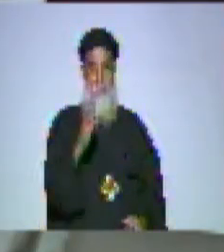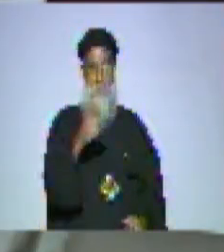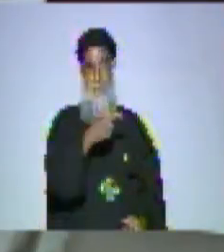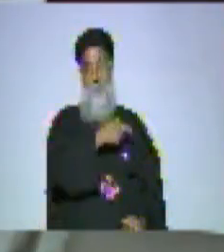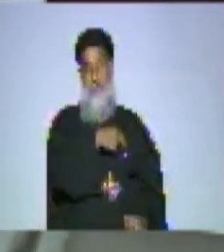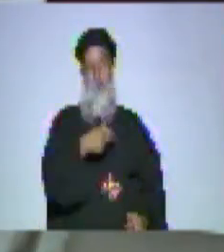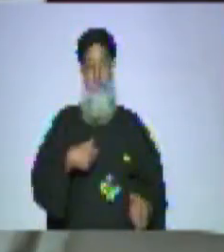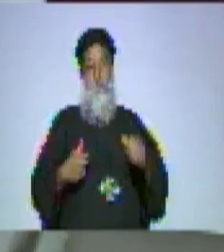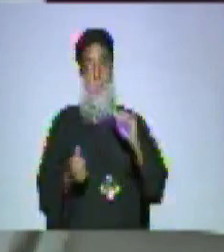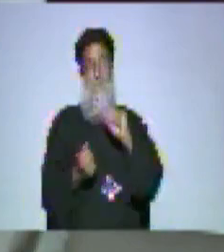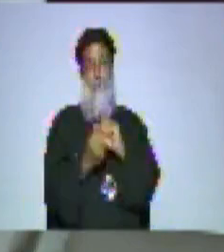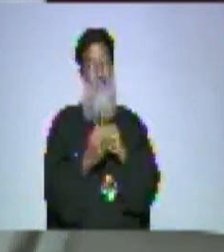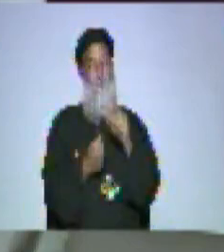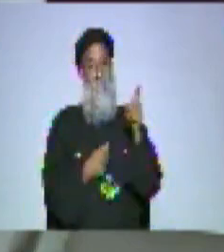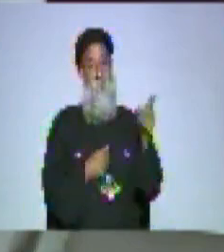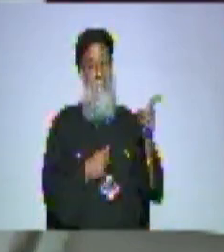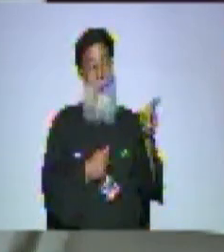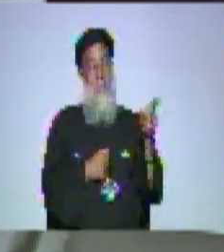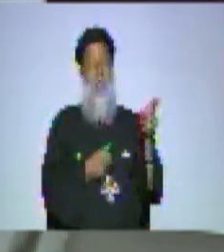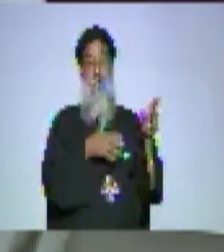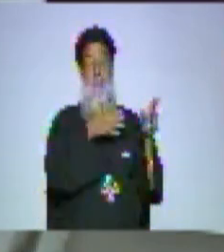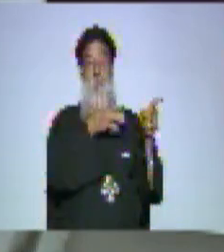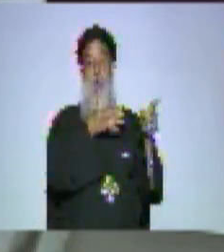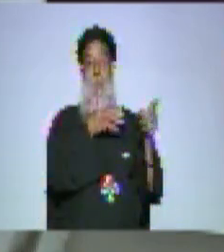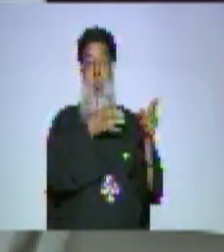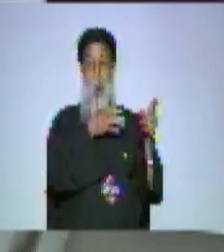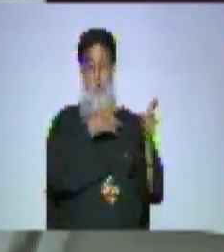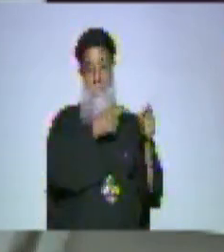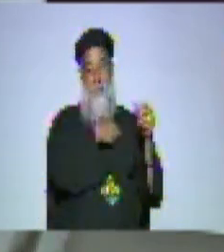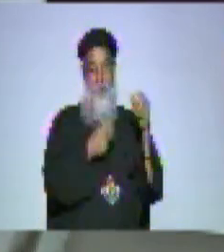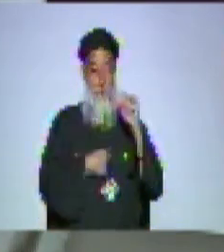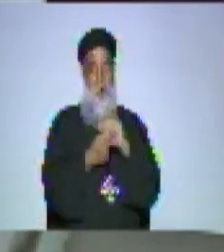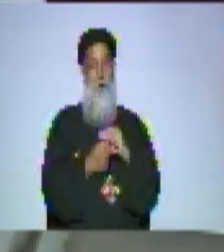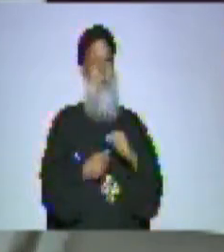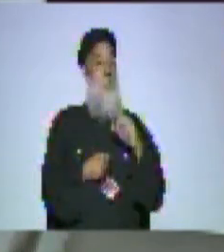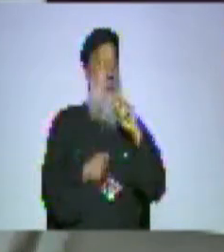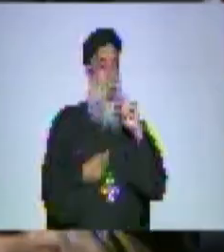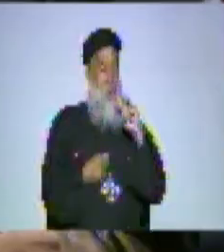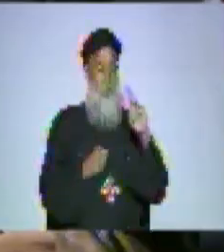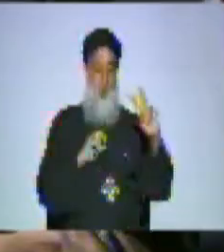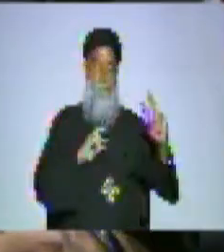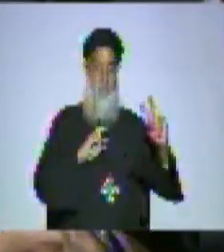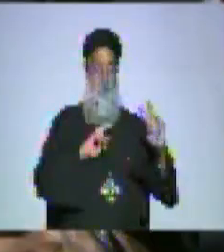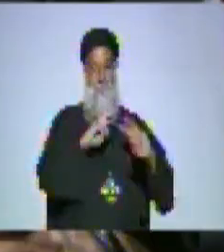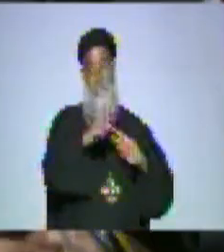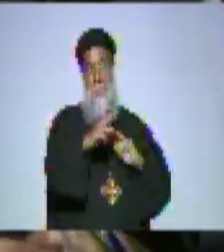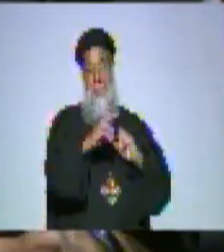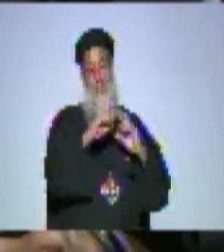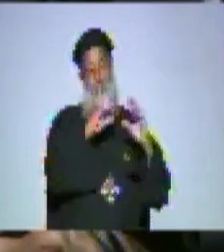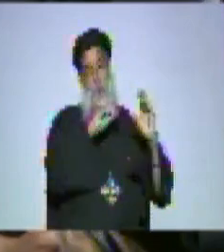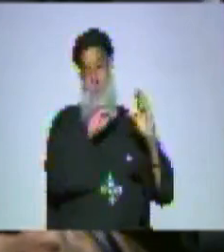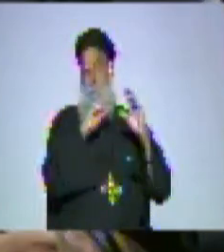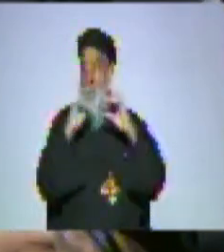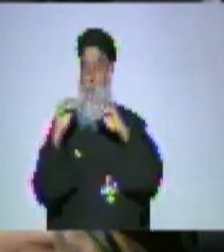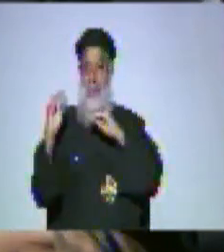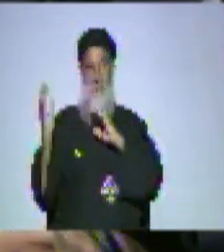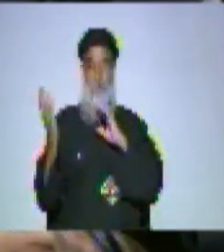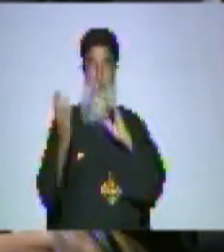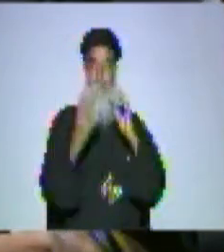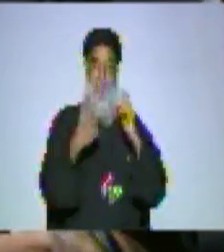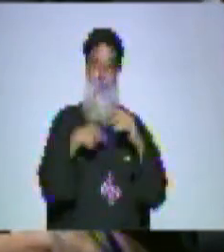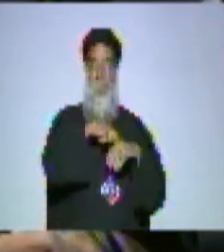عشان يبقى عارف هيصلي يقول ايه في كل الاحوال في كل الاحوال هذا المرض لازم